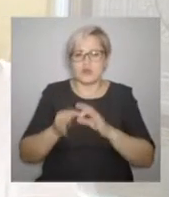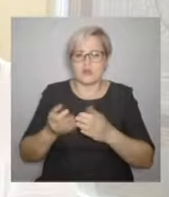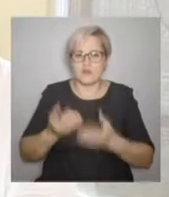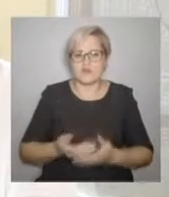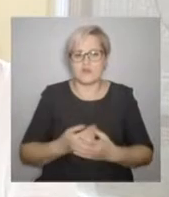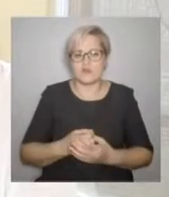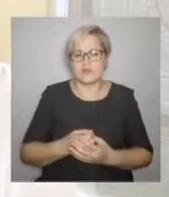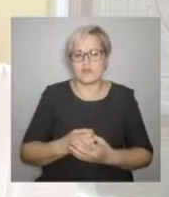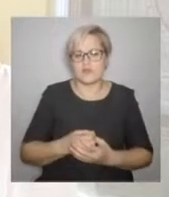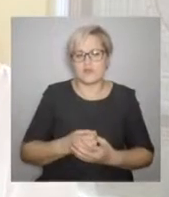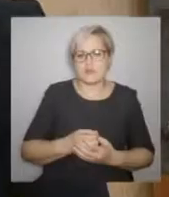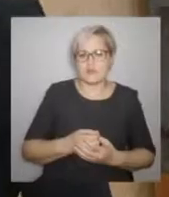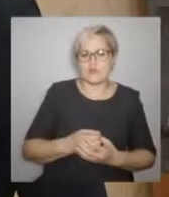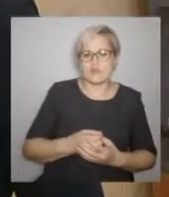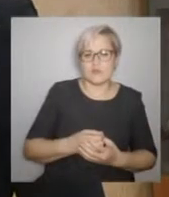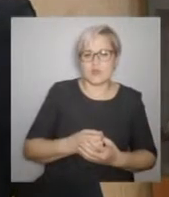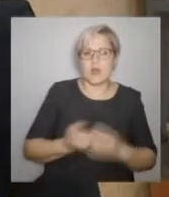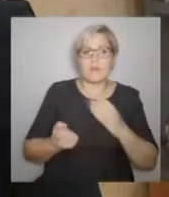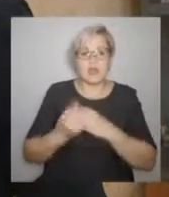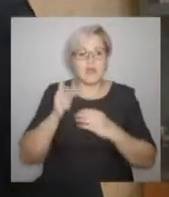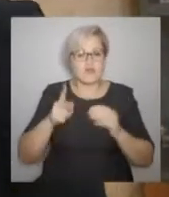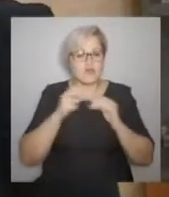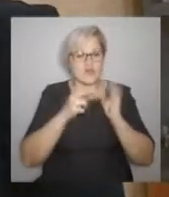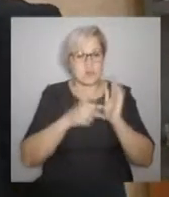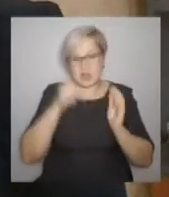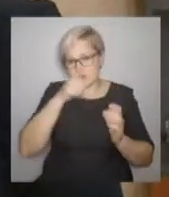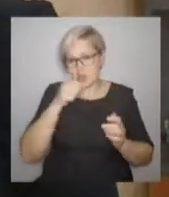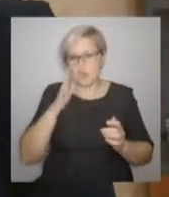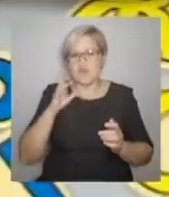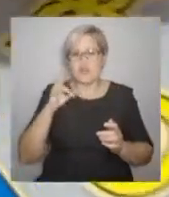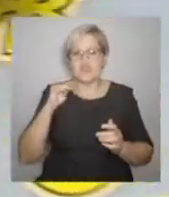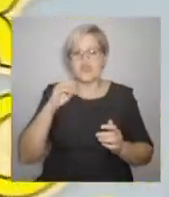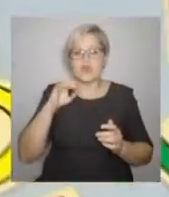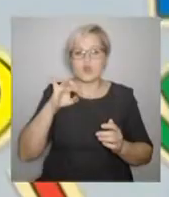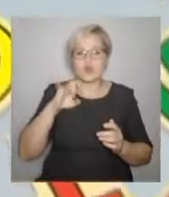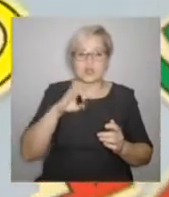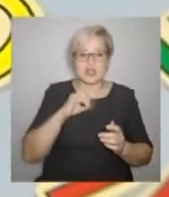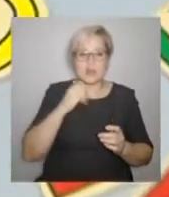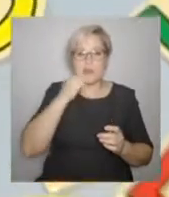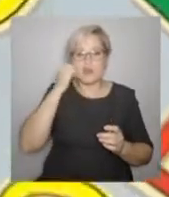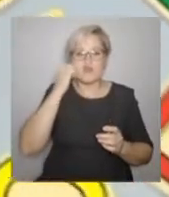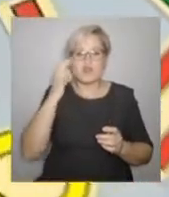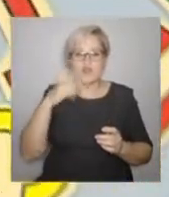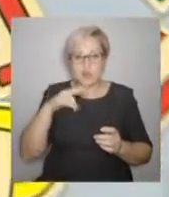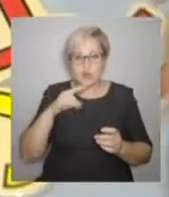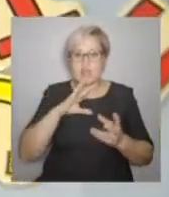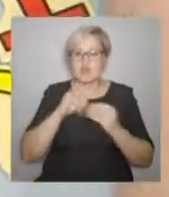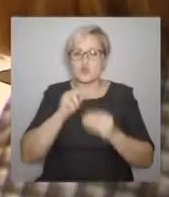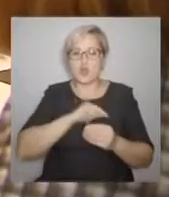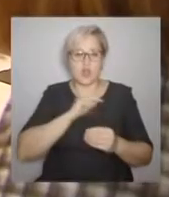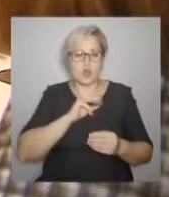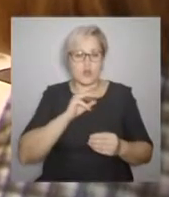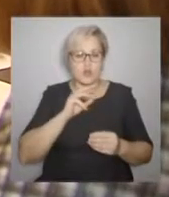на такой шаг. Появление в 2018 году в Нижневартовске благотворительного фонда – результат